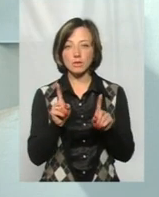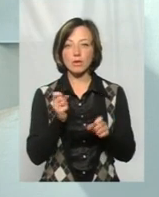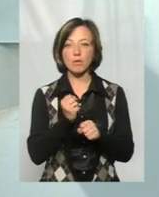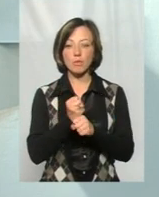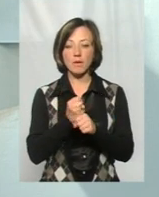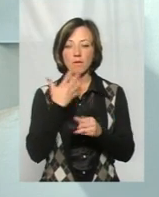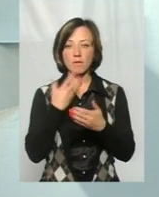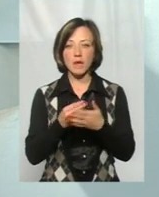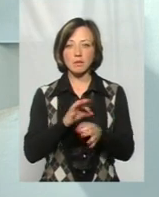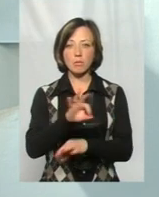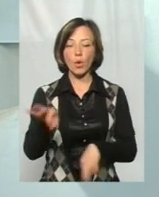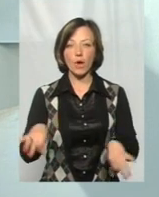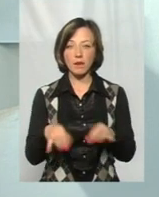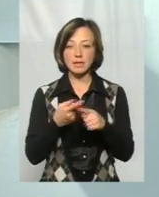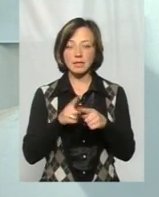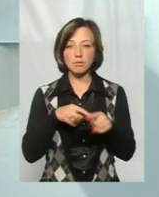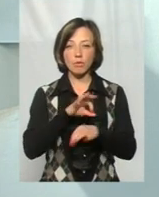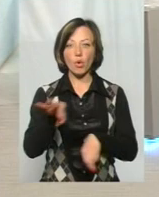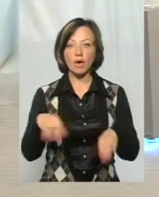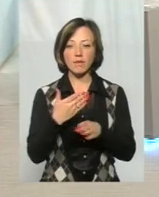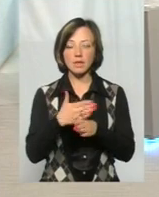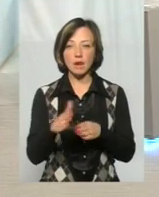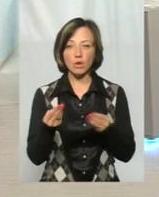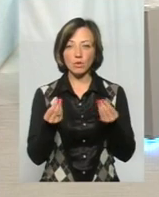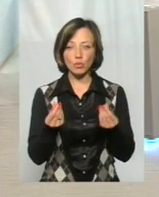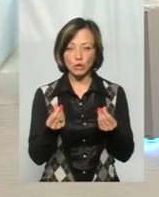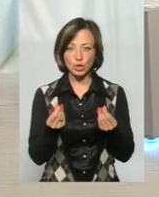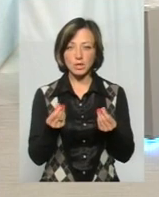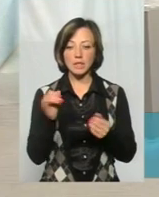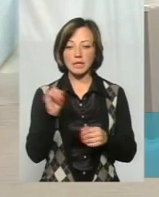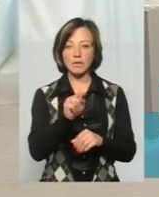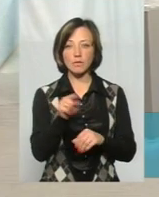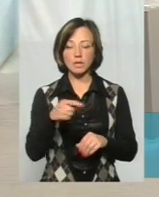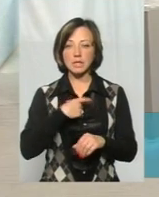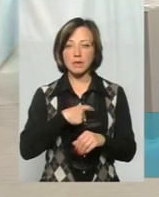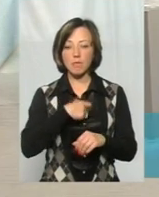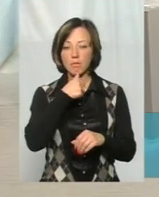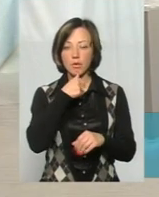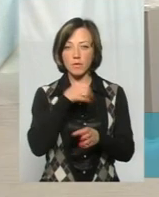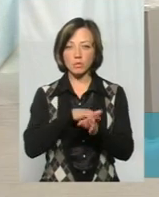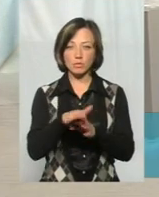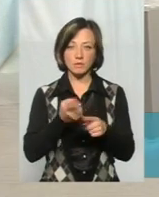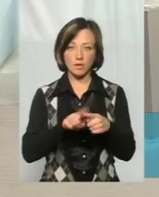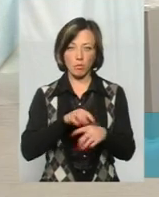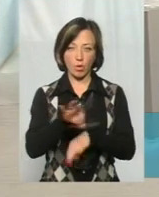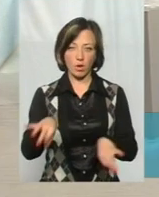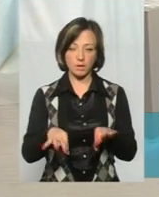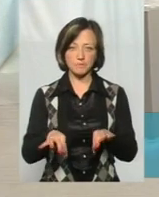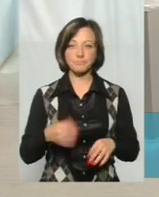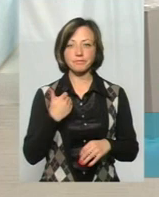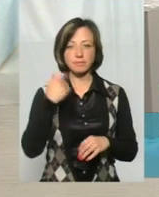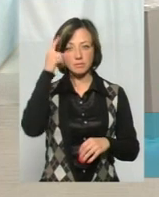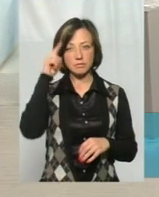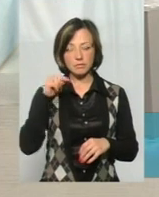робили власні проекти, на ці проекти виділялася певна сума коштів, і вони себе пробували реалізовувати в цих проектах. Я